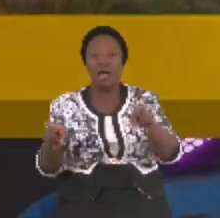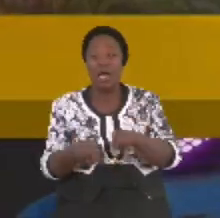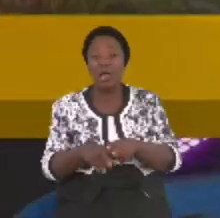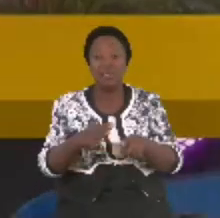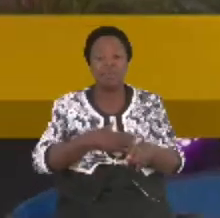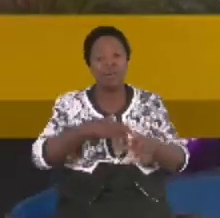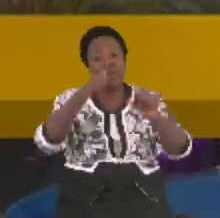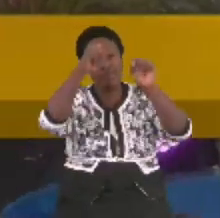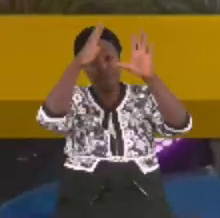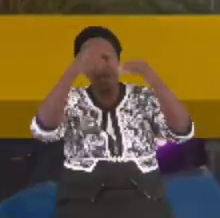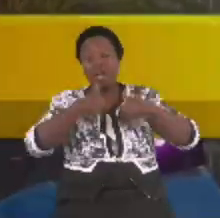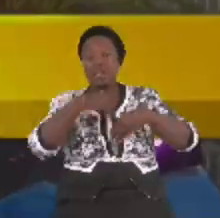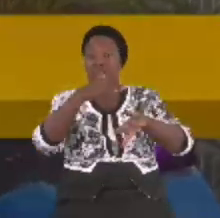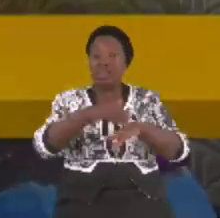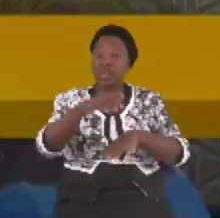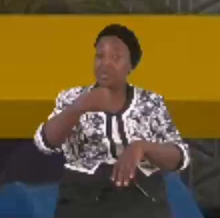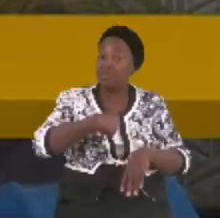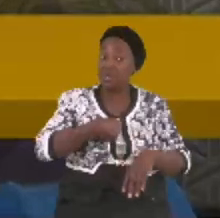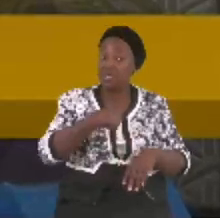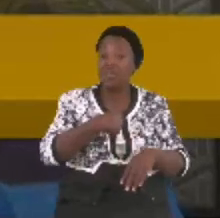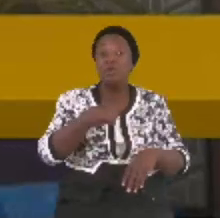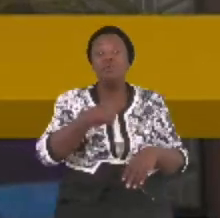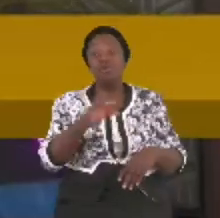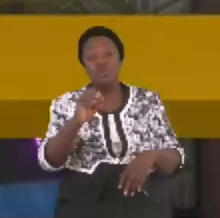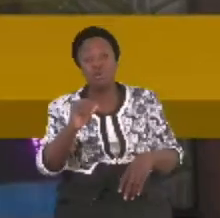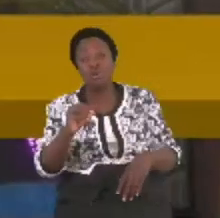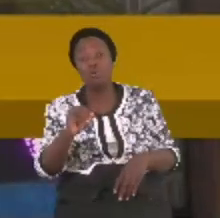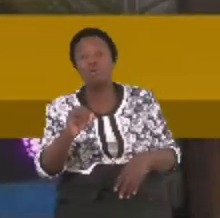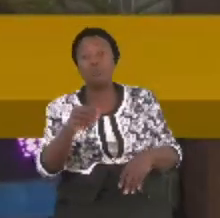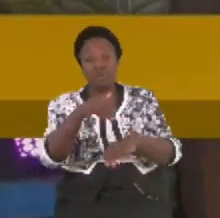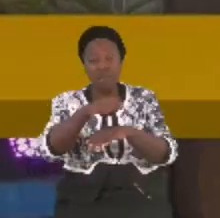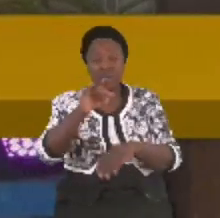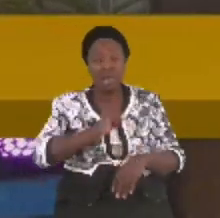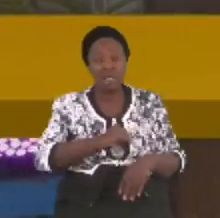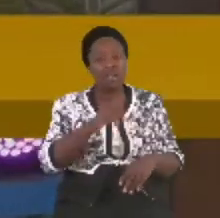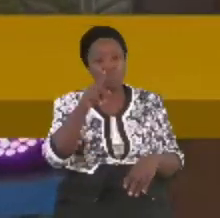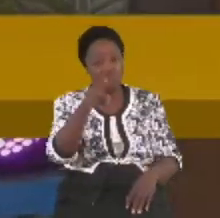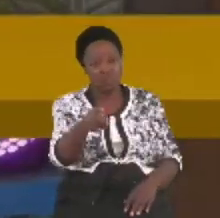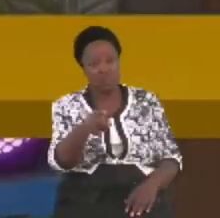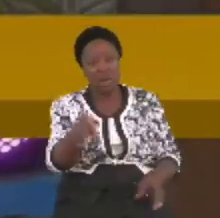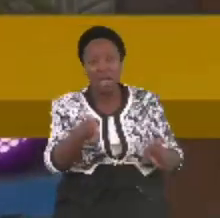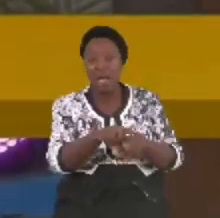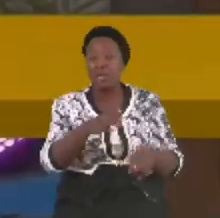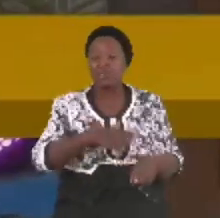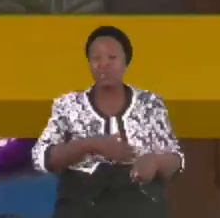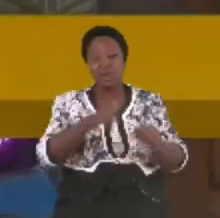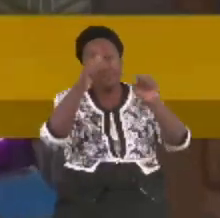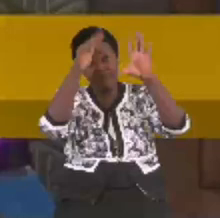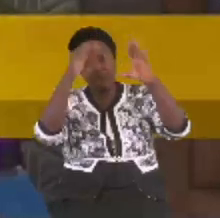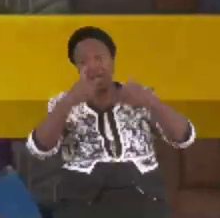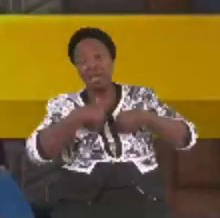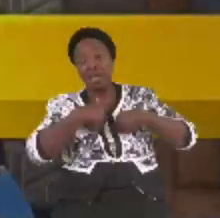m'a envoyé, moi aussi je vous envoie. Comme mon Père m'a